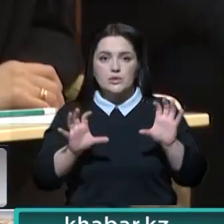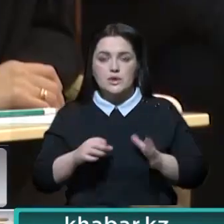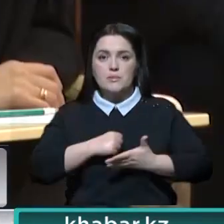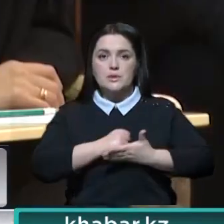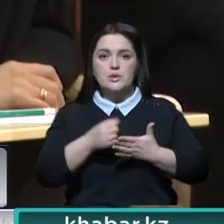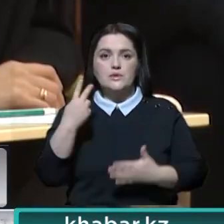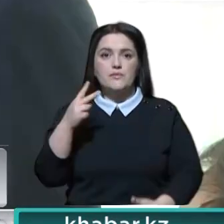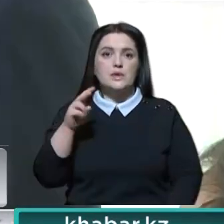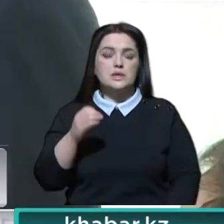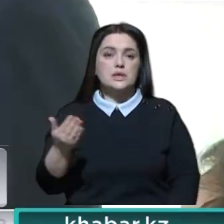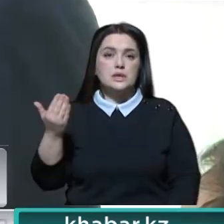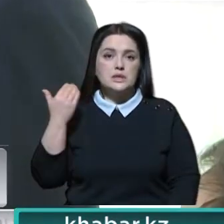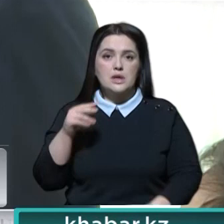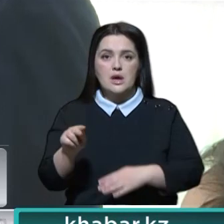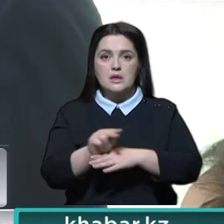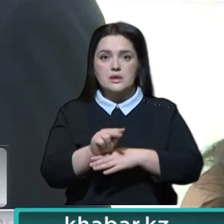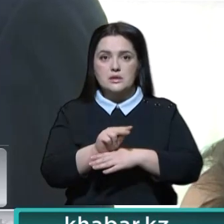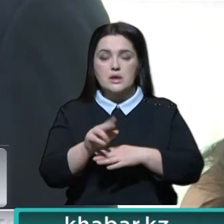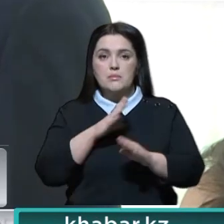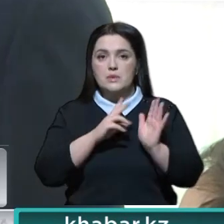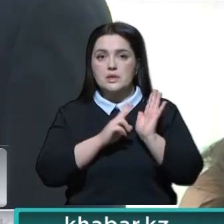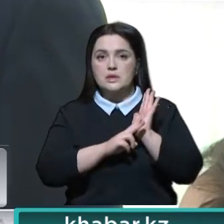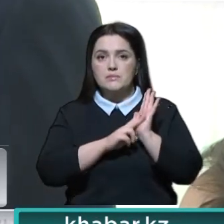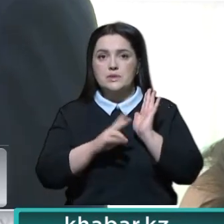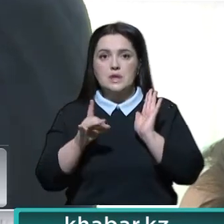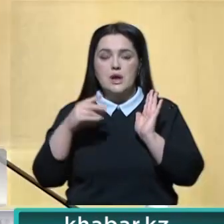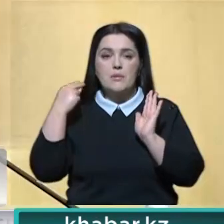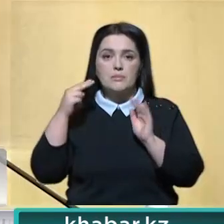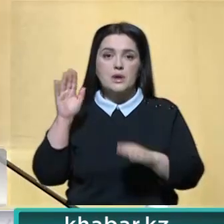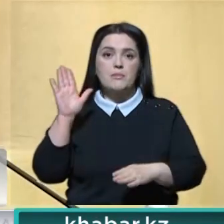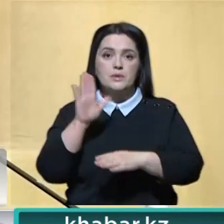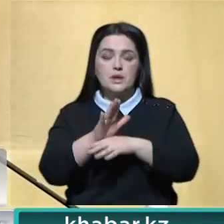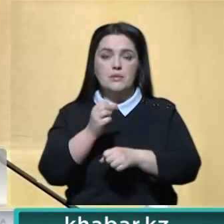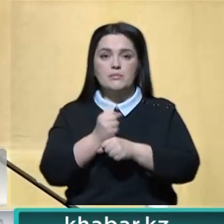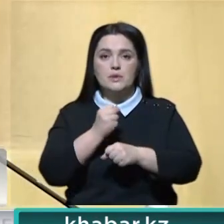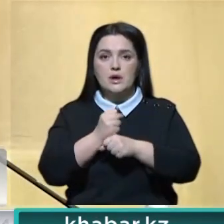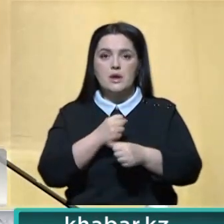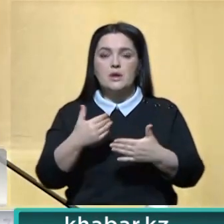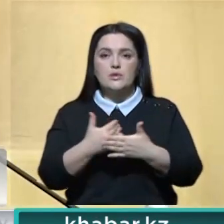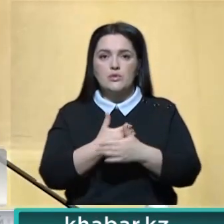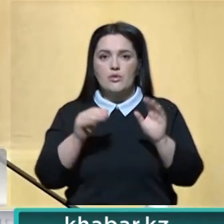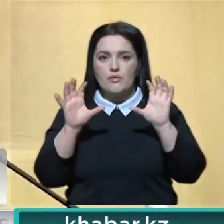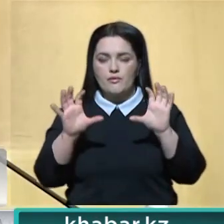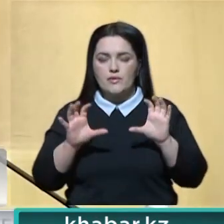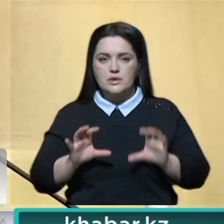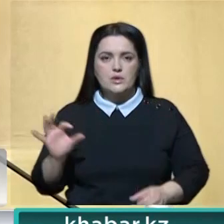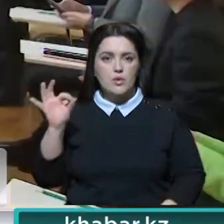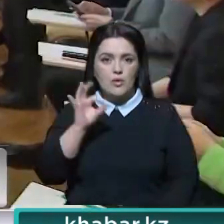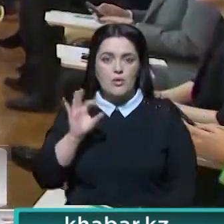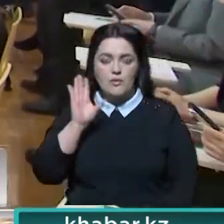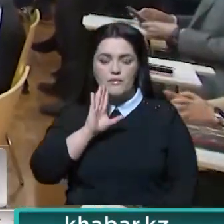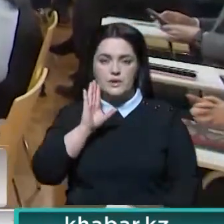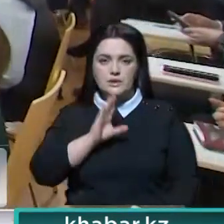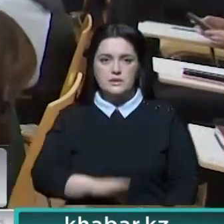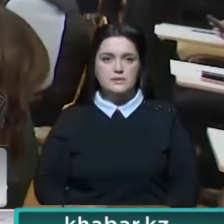водный кодекс, принятый больше 20 лет назад, корректировался свыше 70 раз. И президент страны поручил разработать новый